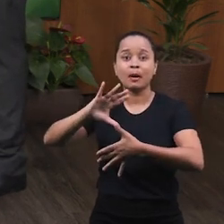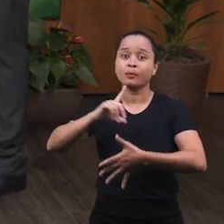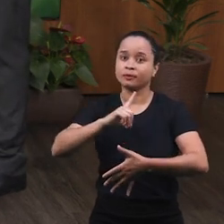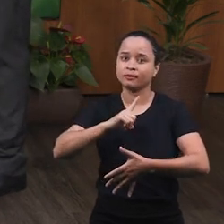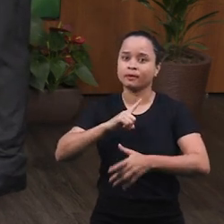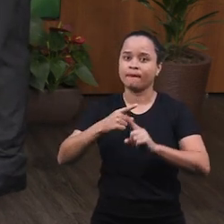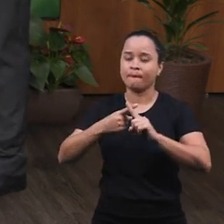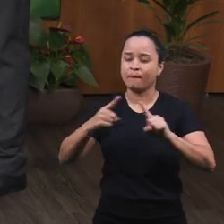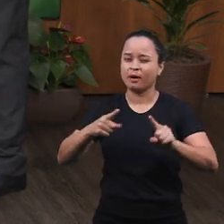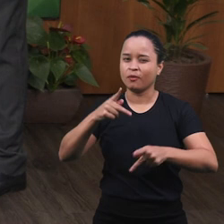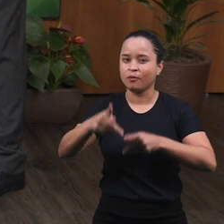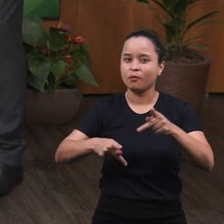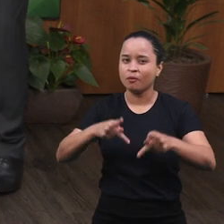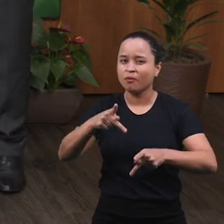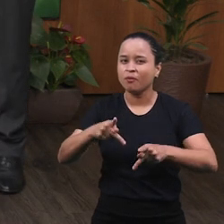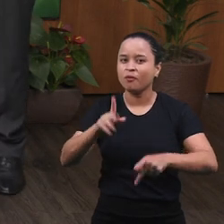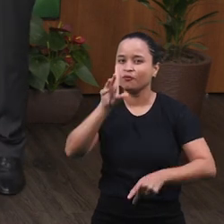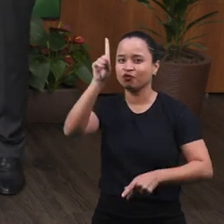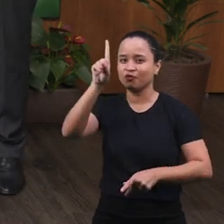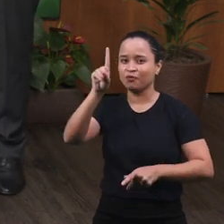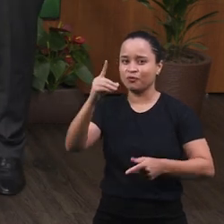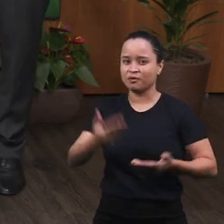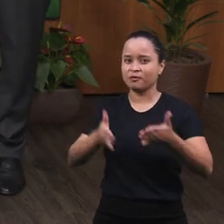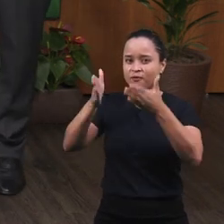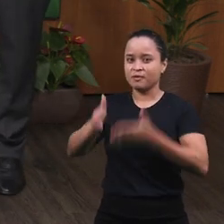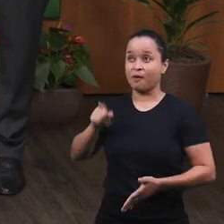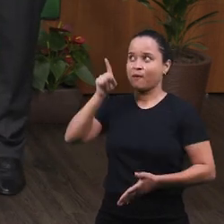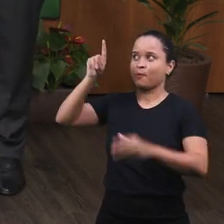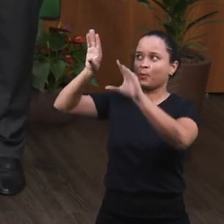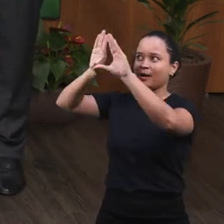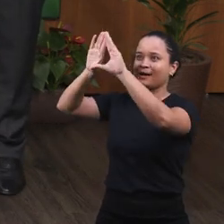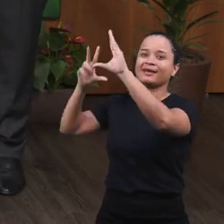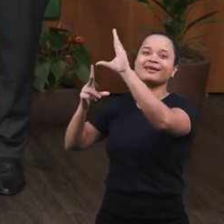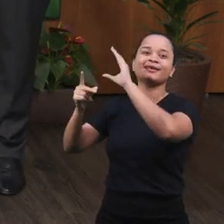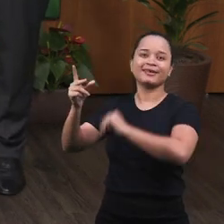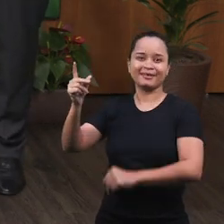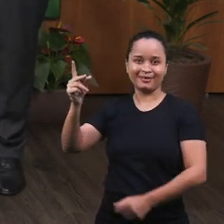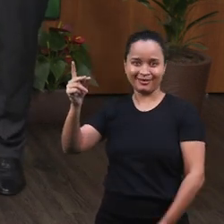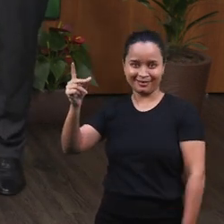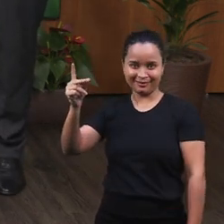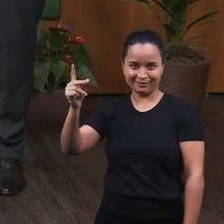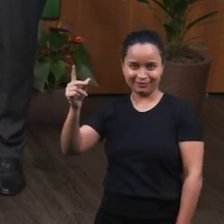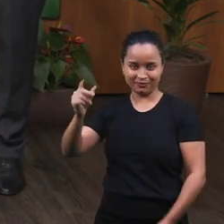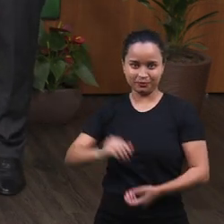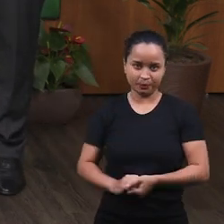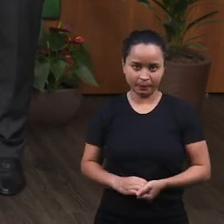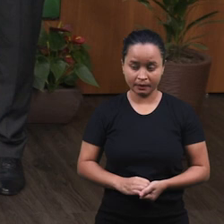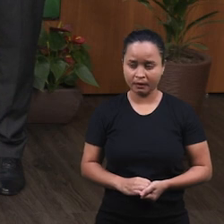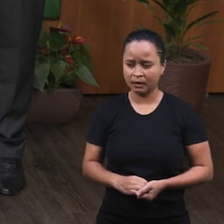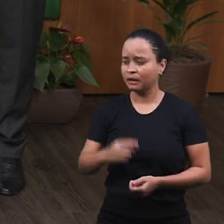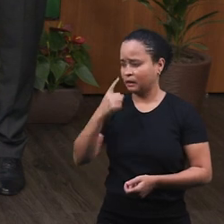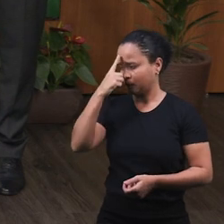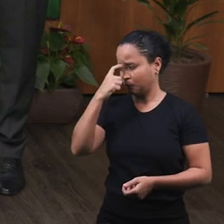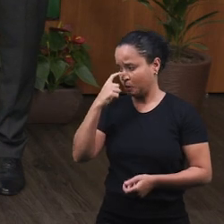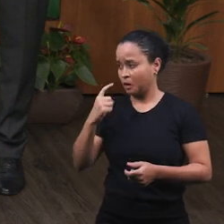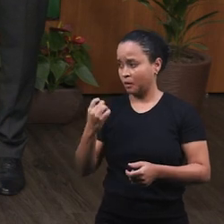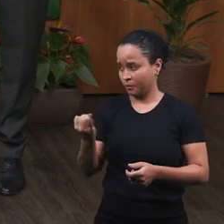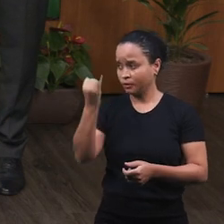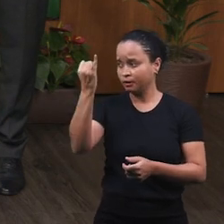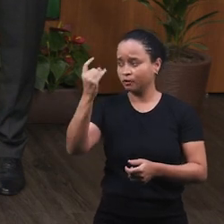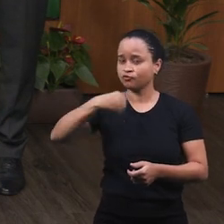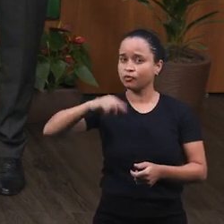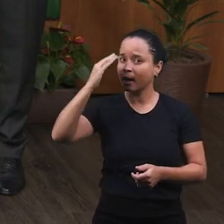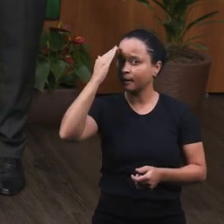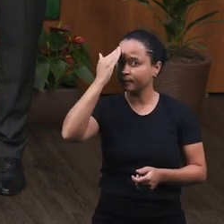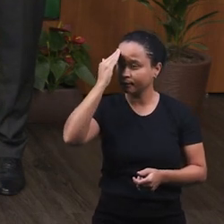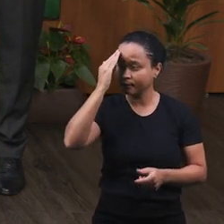est allé vers une terre physique, mais l'Église va à une patrie céleste. Gloire à Dieu. Daniel et tous, et cela est très important